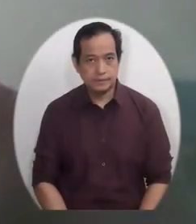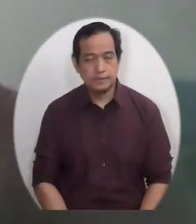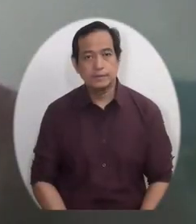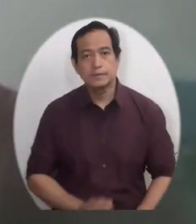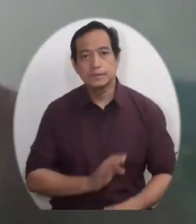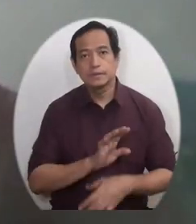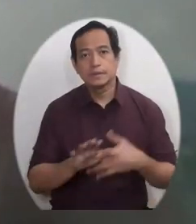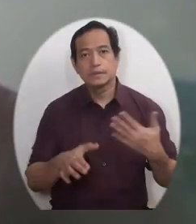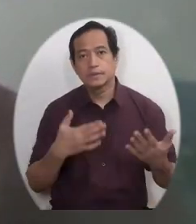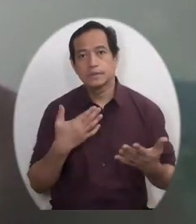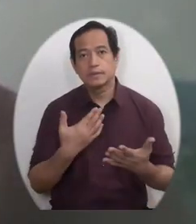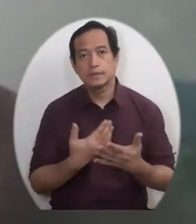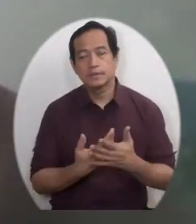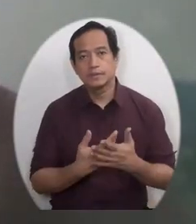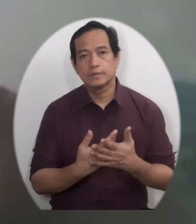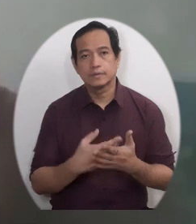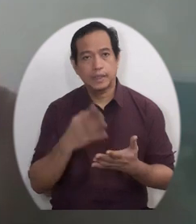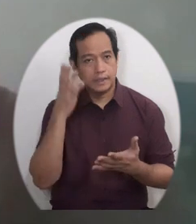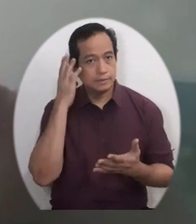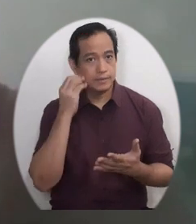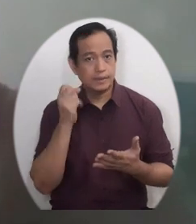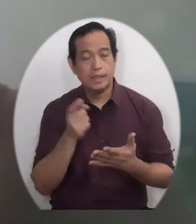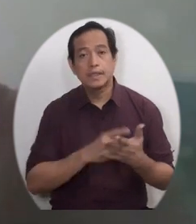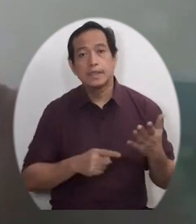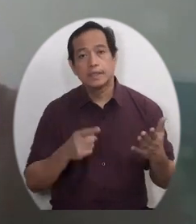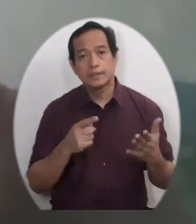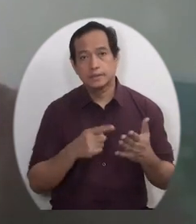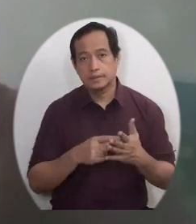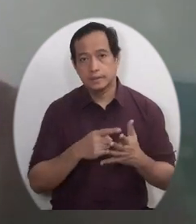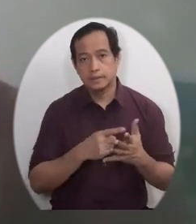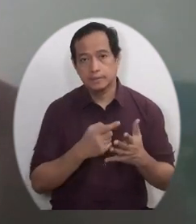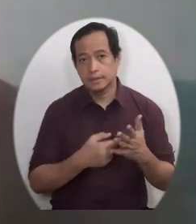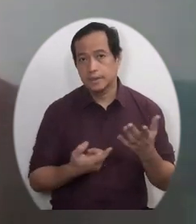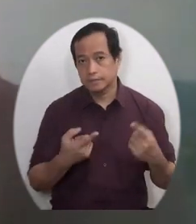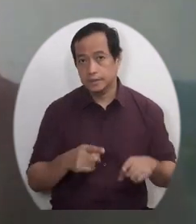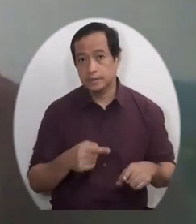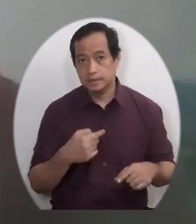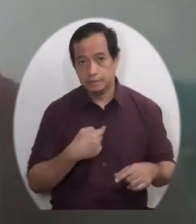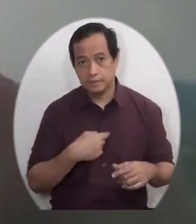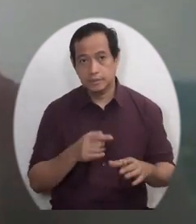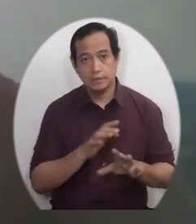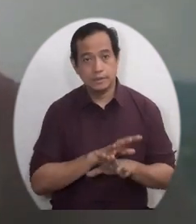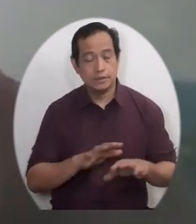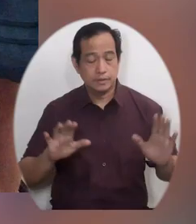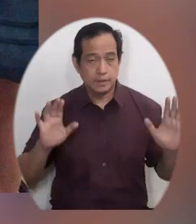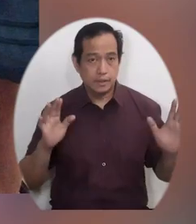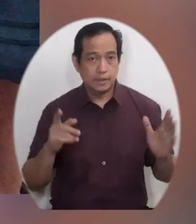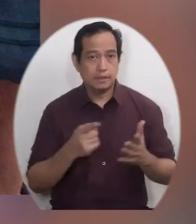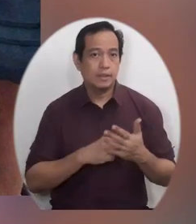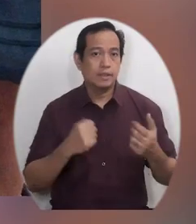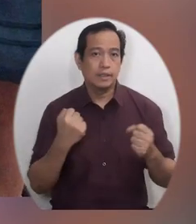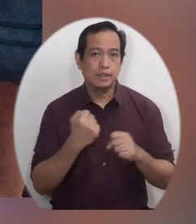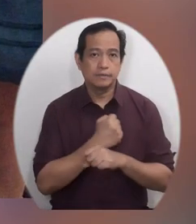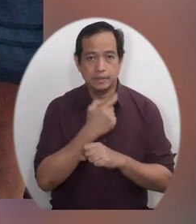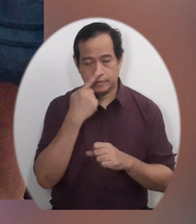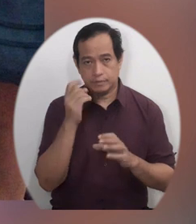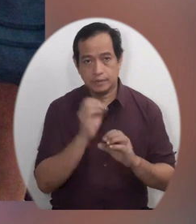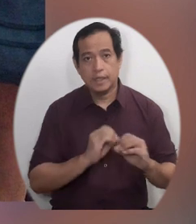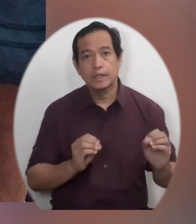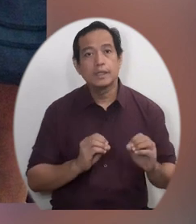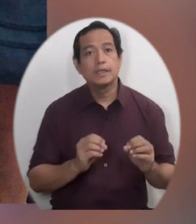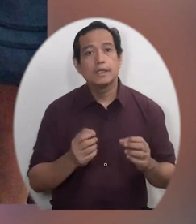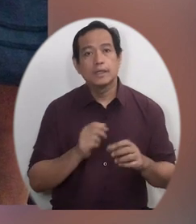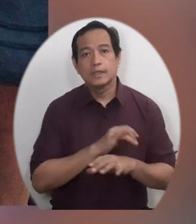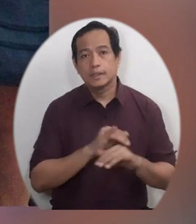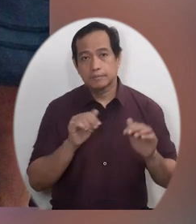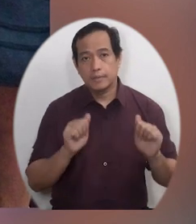Sa lahat po ng dumadanas ng pinagdaanan ko, huwag po kayong susuko. Laban lang po tayo. Walang imposible kay Father